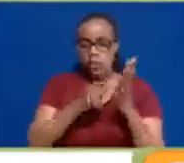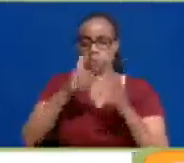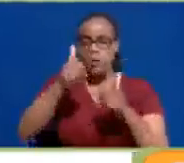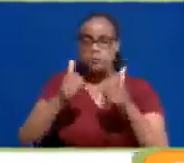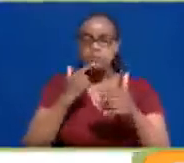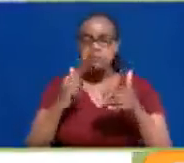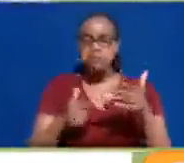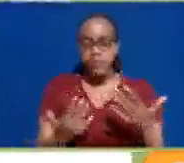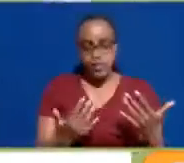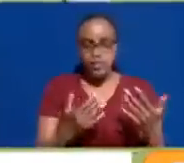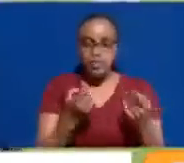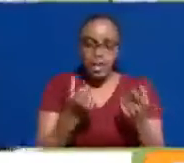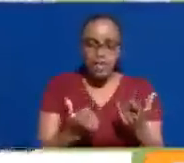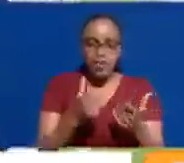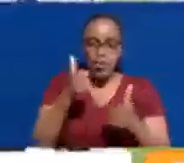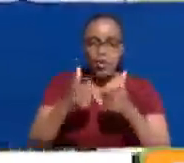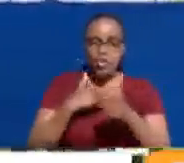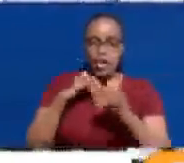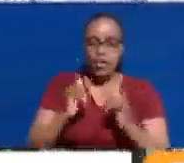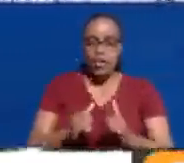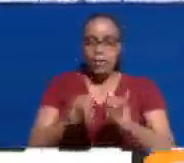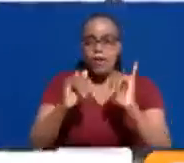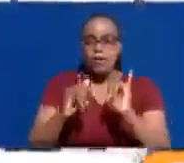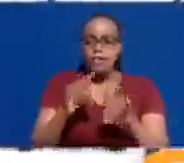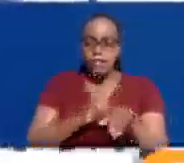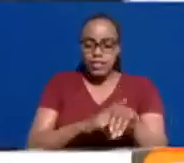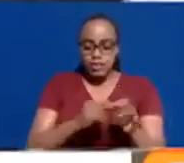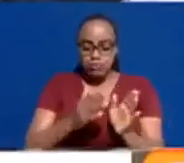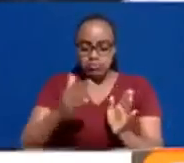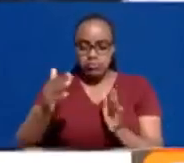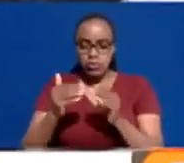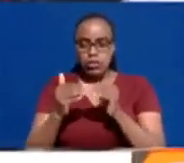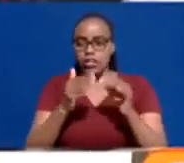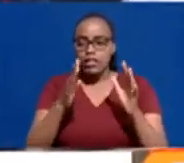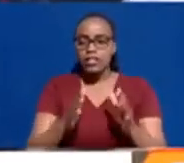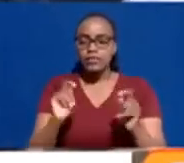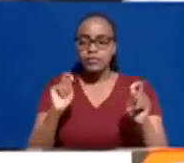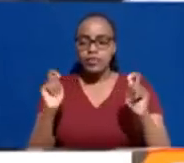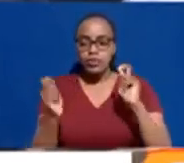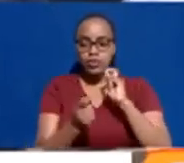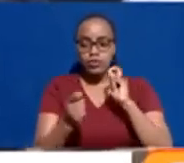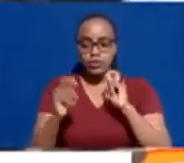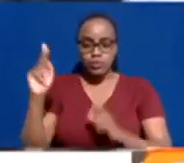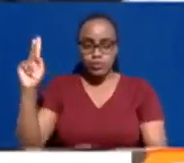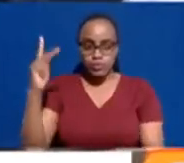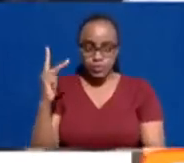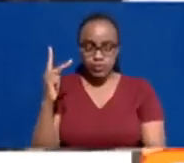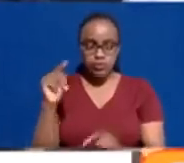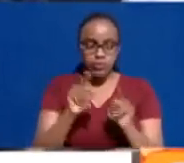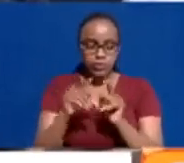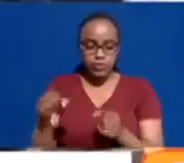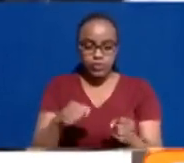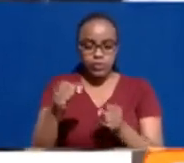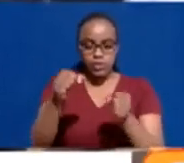anasema baadhi tu ya zile ametekeleza katika muhula wake. To transform Kenya as a